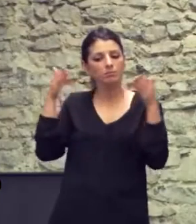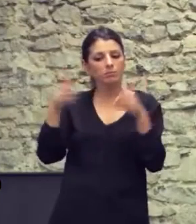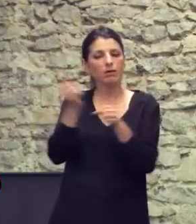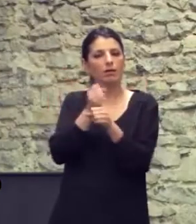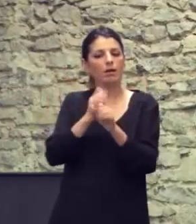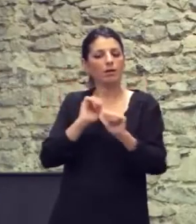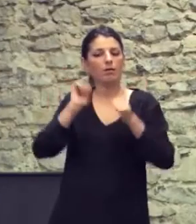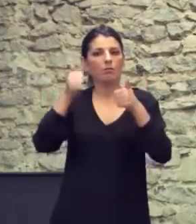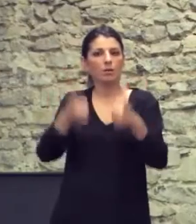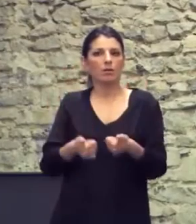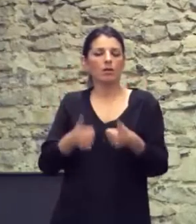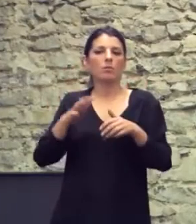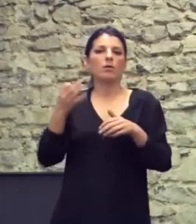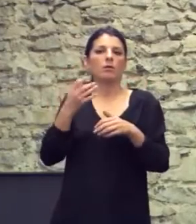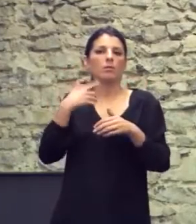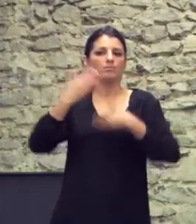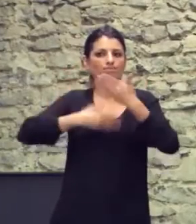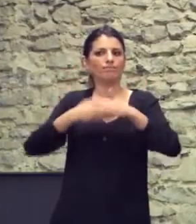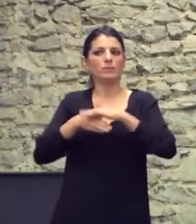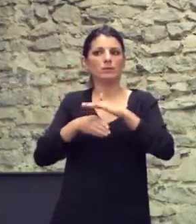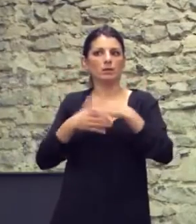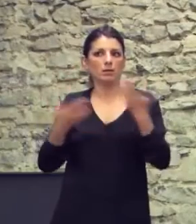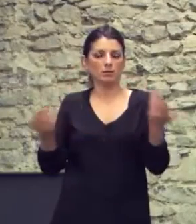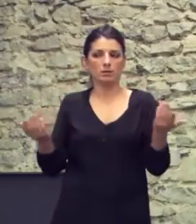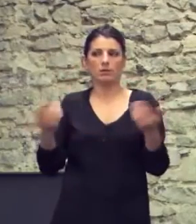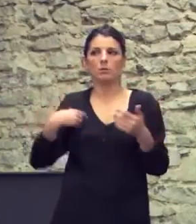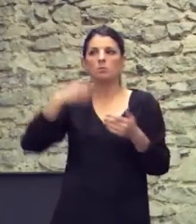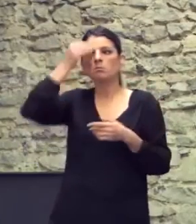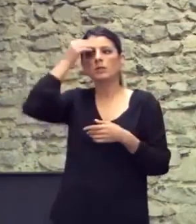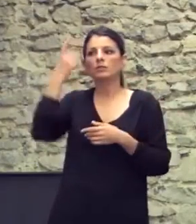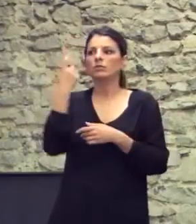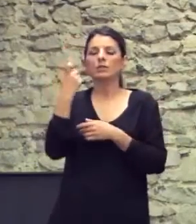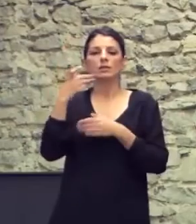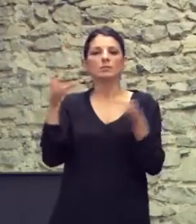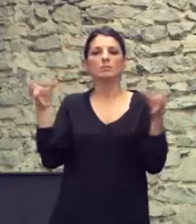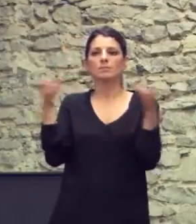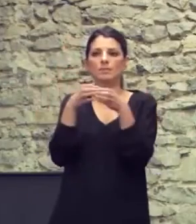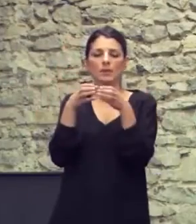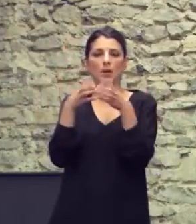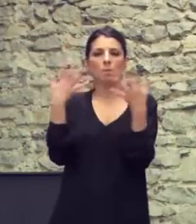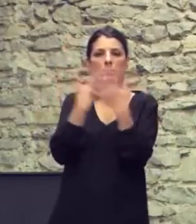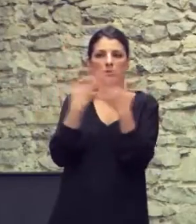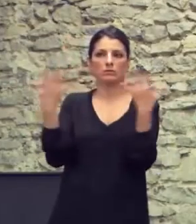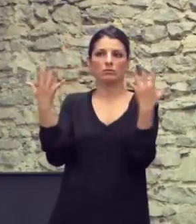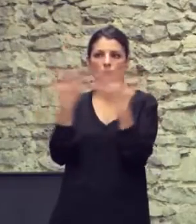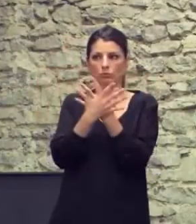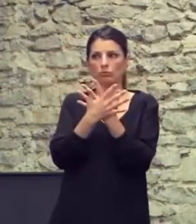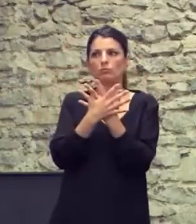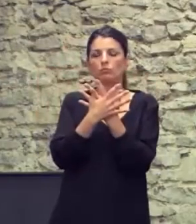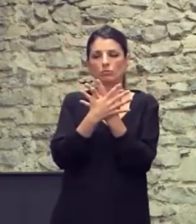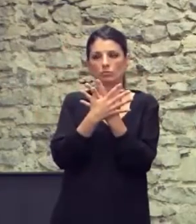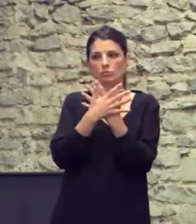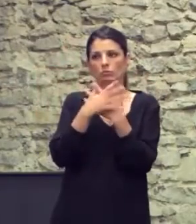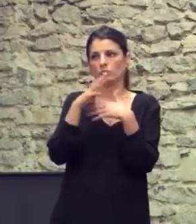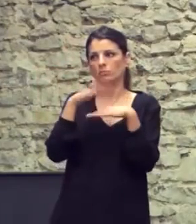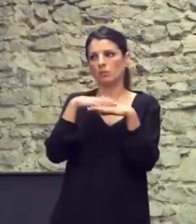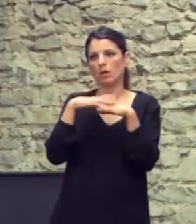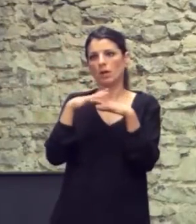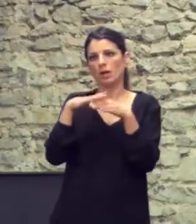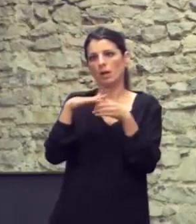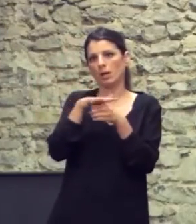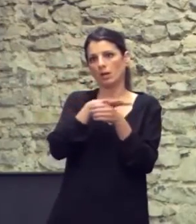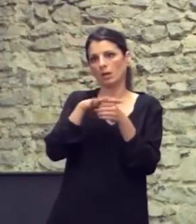jarraitzeko esango nuke. Uste dut behar ditugula ekipo mistoak sortu gai honen inguruan lan egiteko